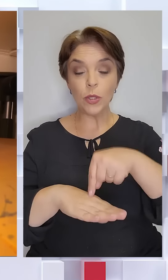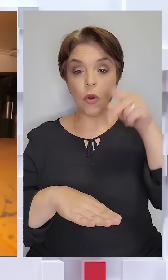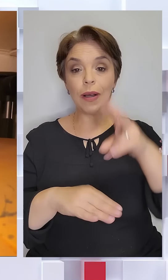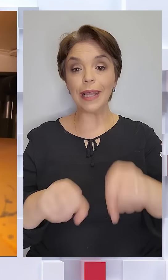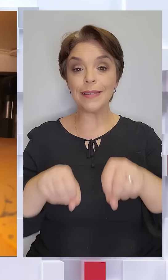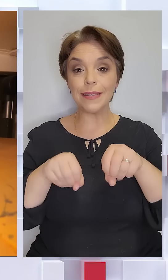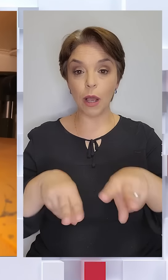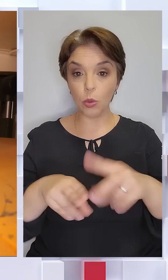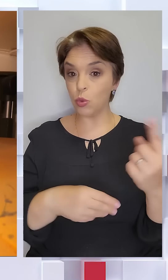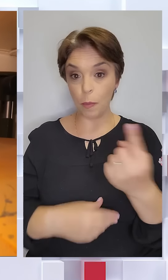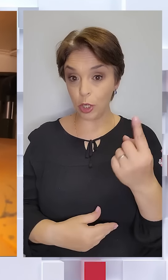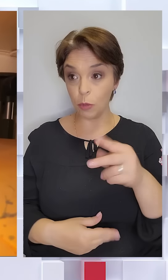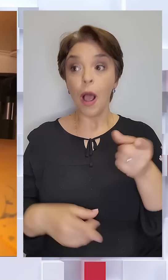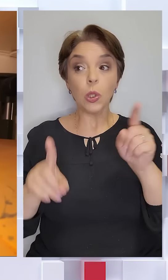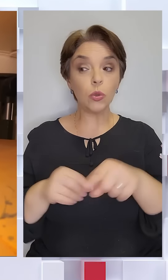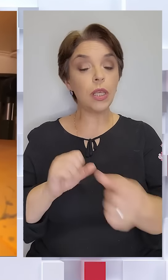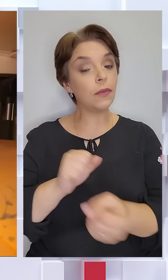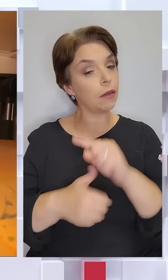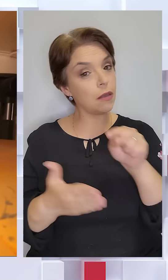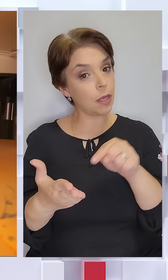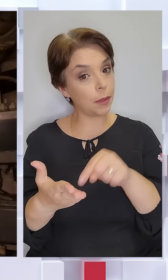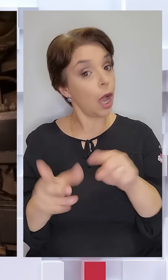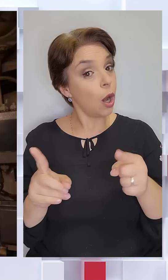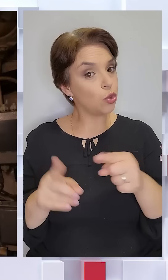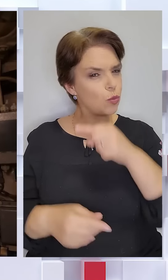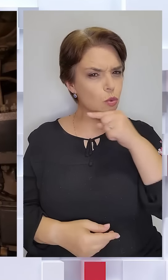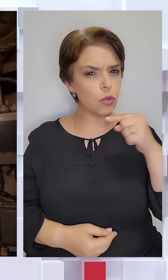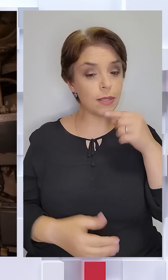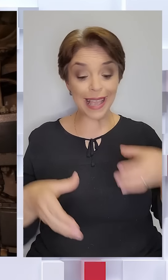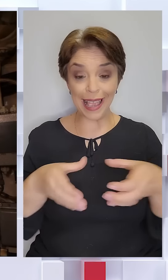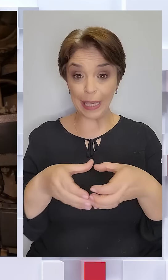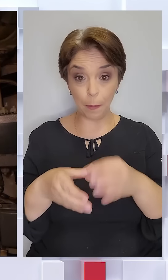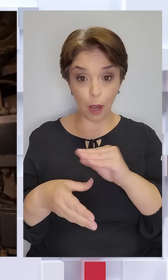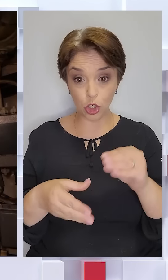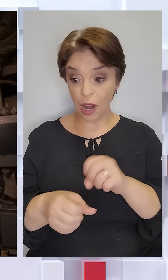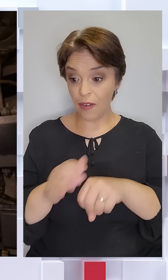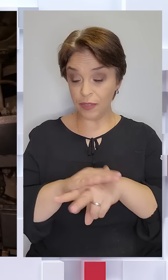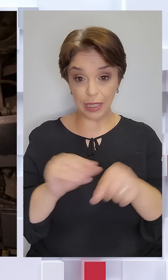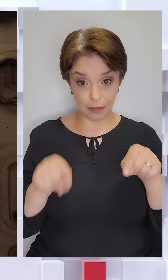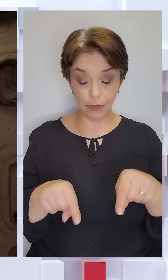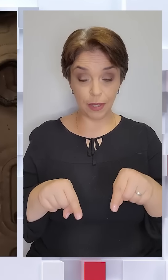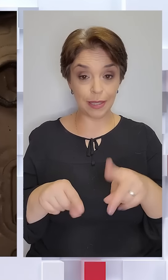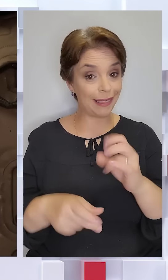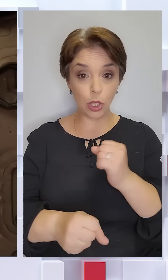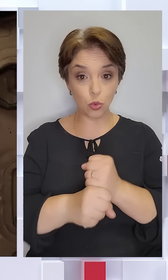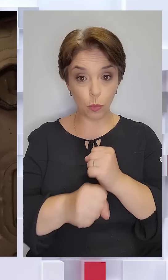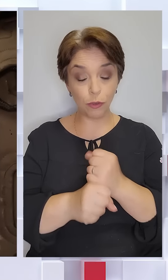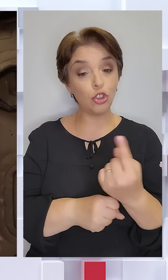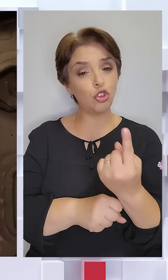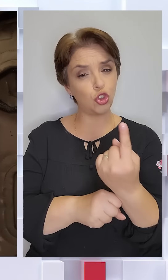відреагувати на загрозу першим. Але тоді виникає запитання, чому російський екіпаж втік звідси, не